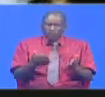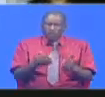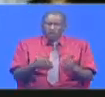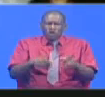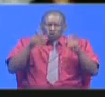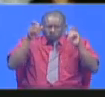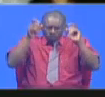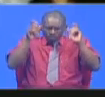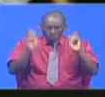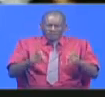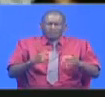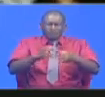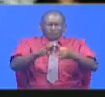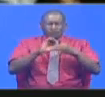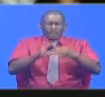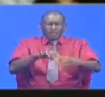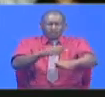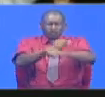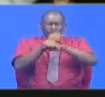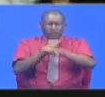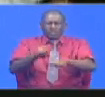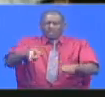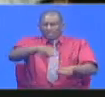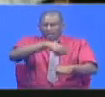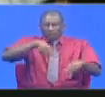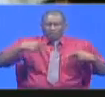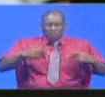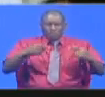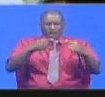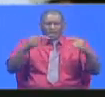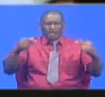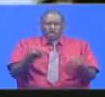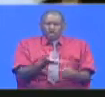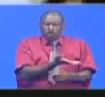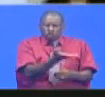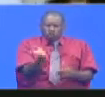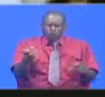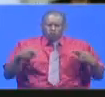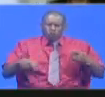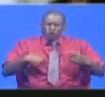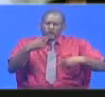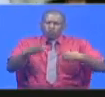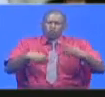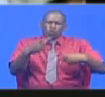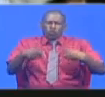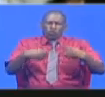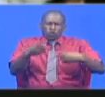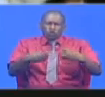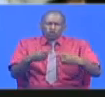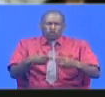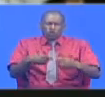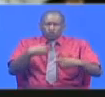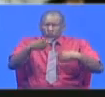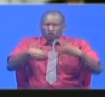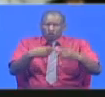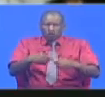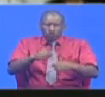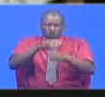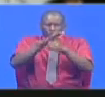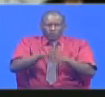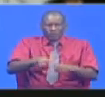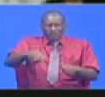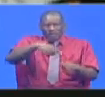stand united to protect our people against those who continue to bring this battle and to cause